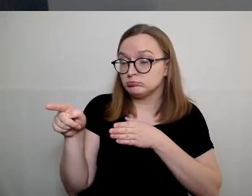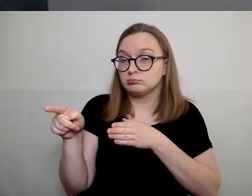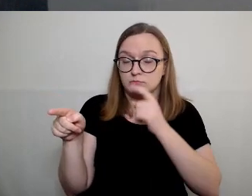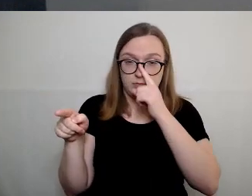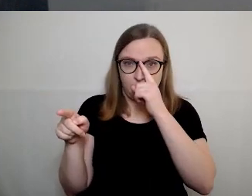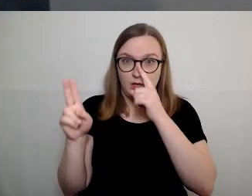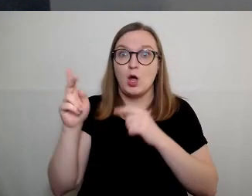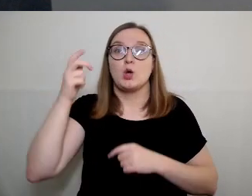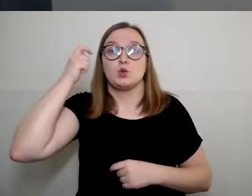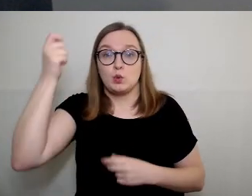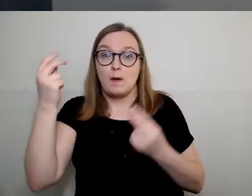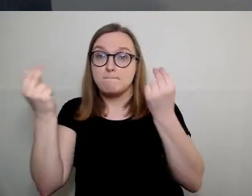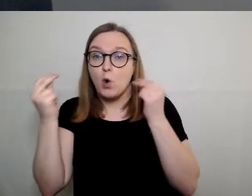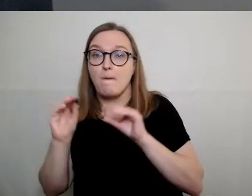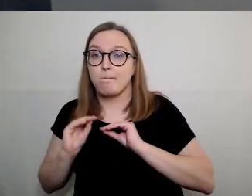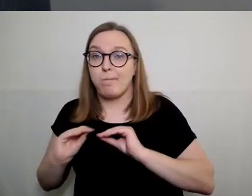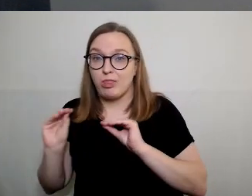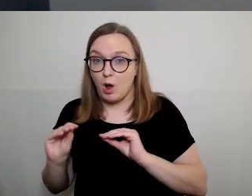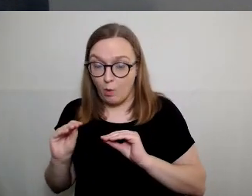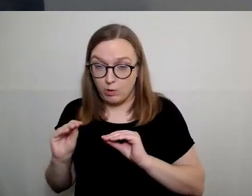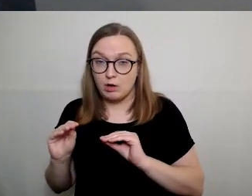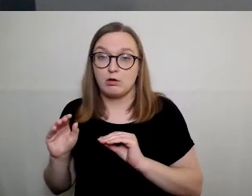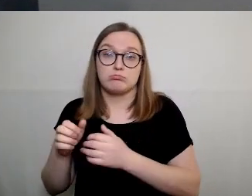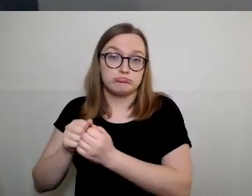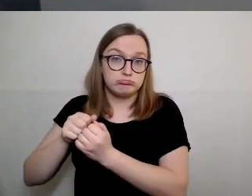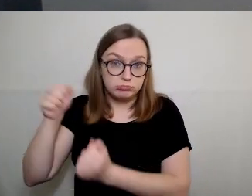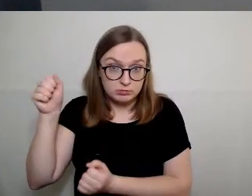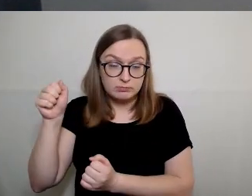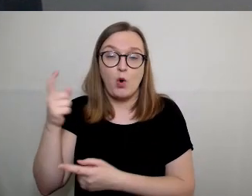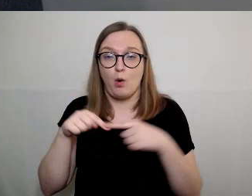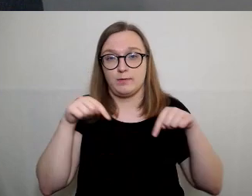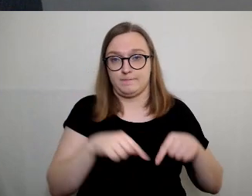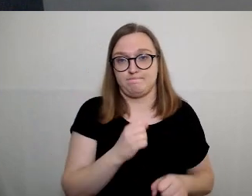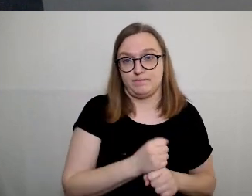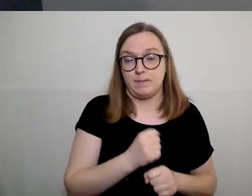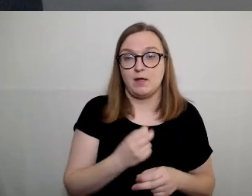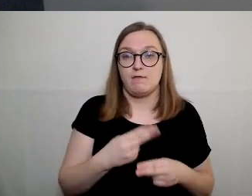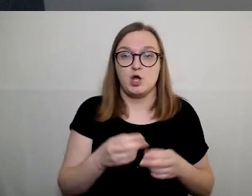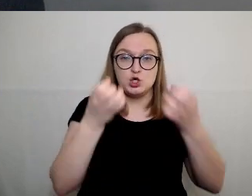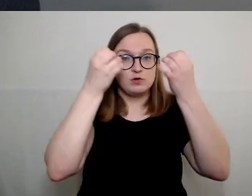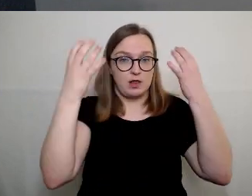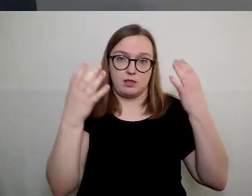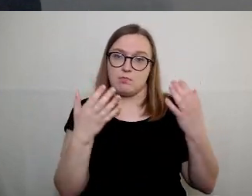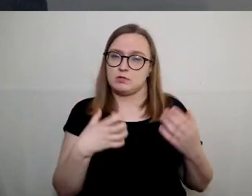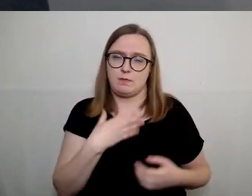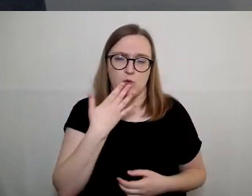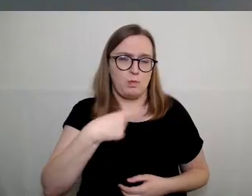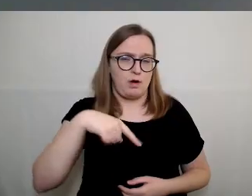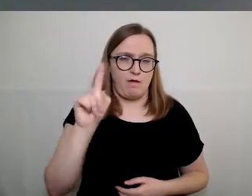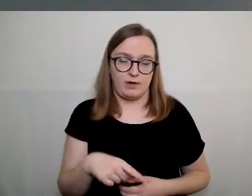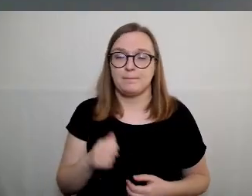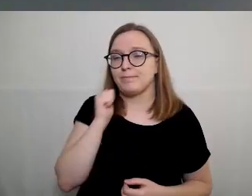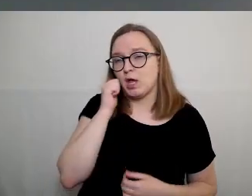studijuotų pedagogiką ir švietimas yra tikrai turėtų būti numeris vienas. Ačiū